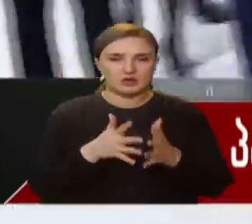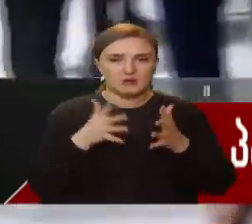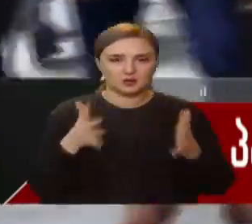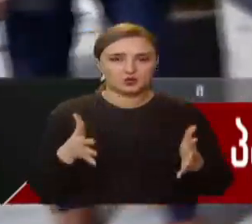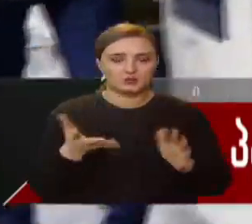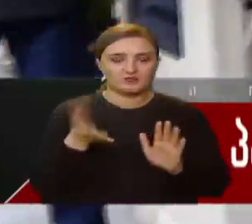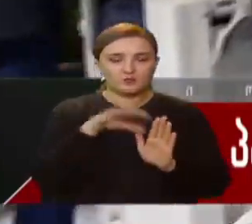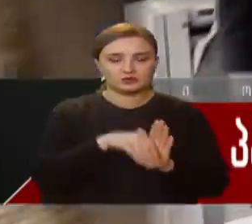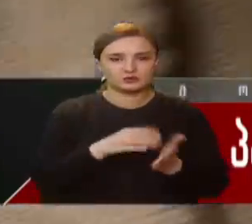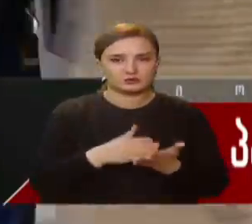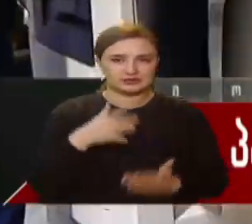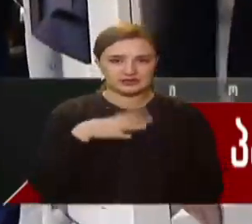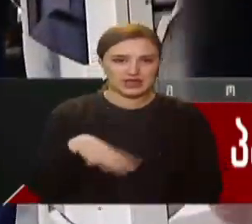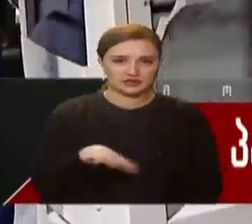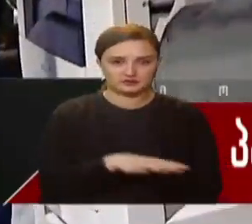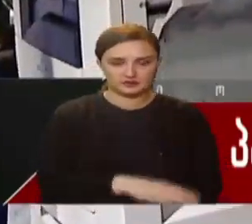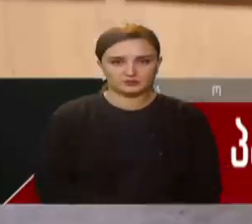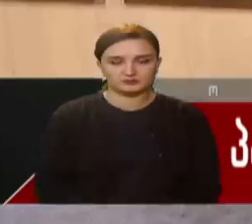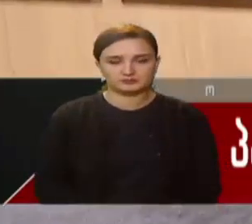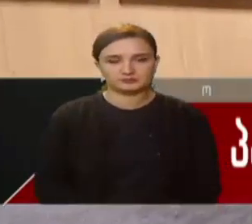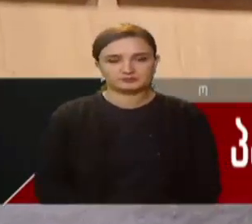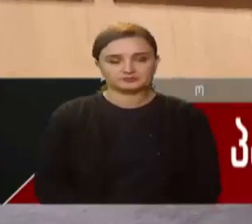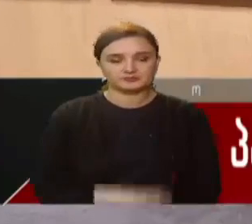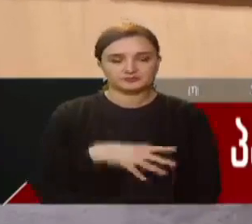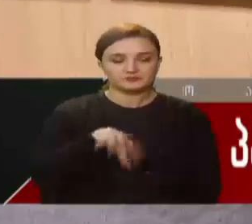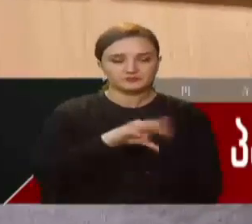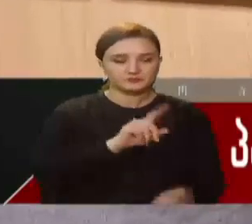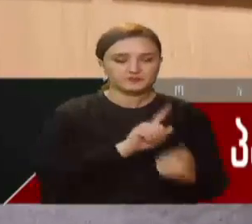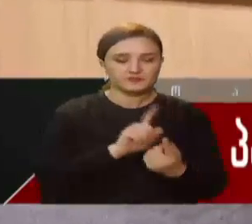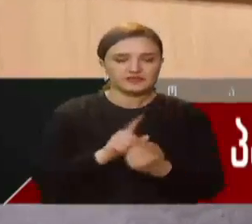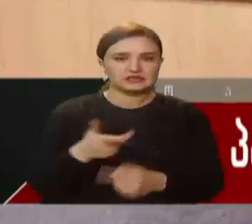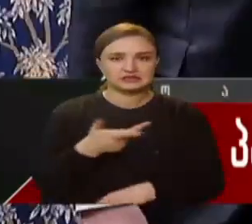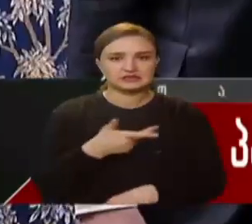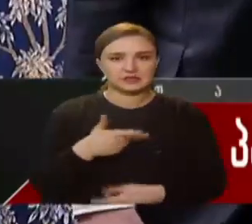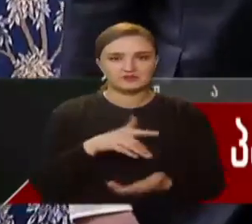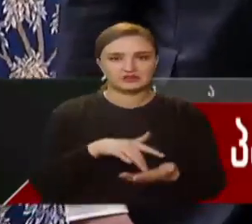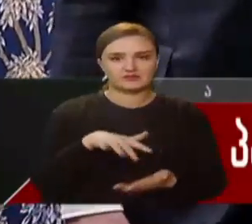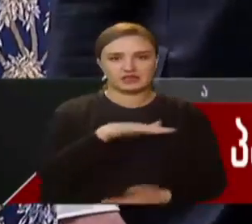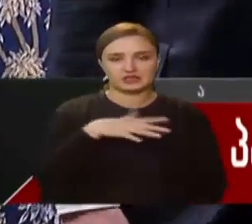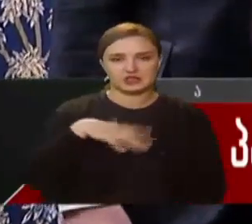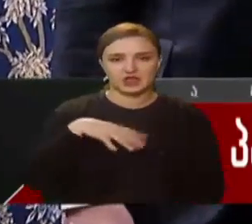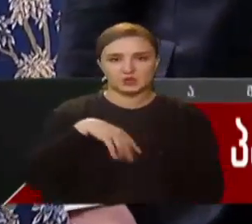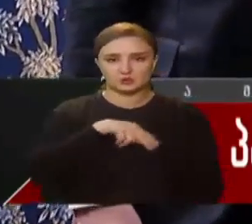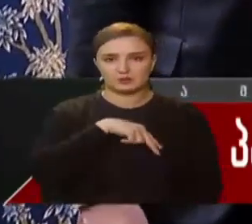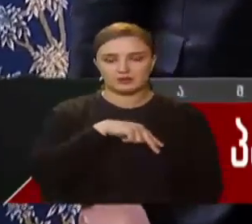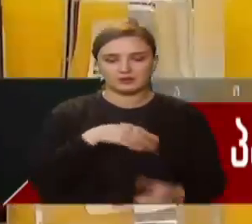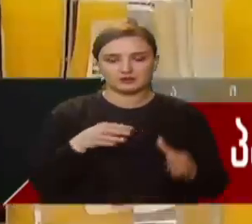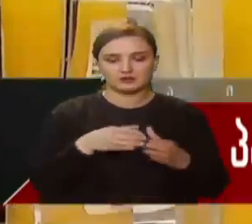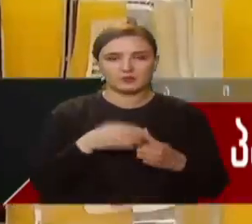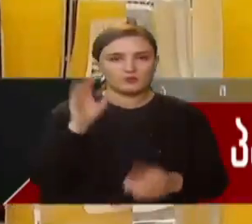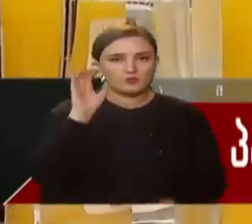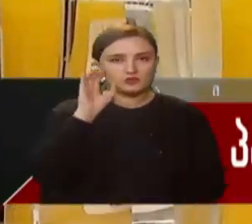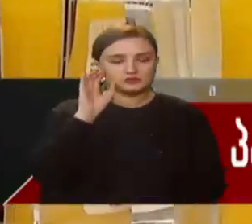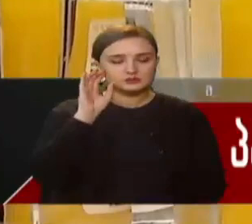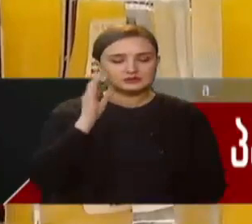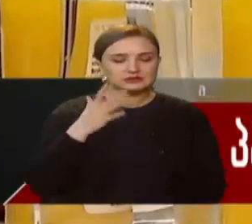კი მოიაზრება სწორედ საქართველოს და ყველა შეხვედრაზე, ყველა სამივე ქვეყანაში ქართულმა საპარლამენტო დელეგაცია მოისმინა